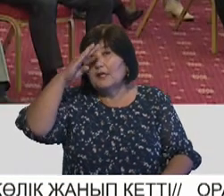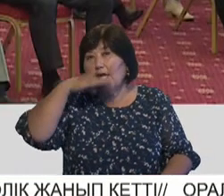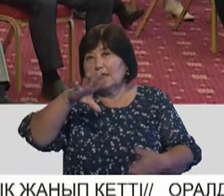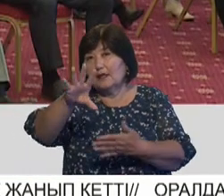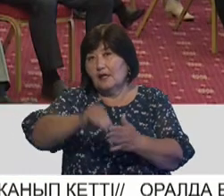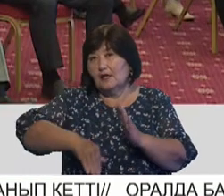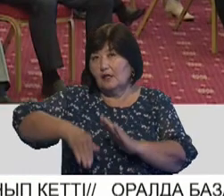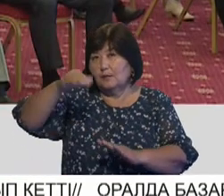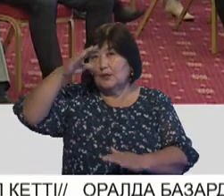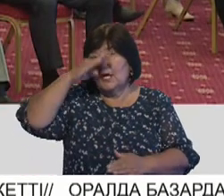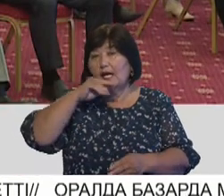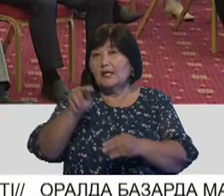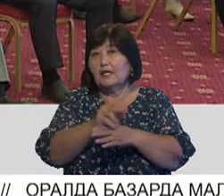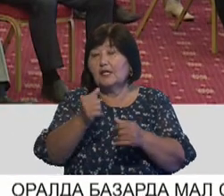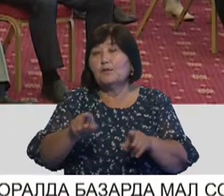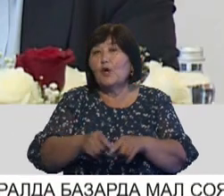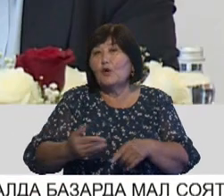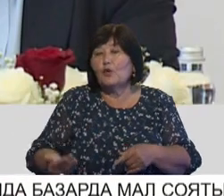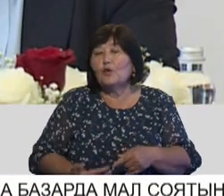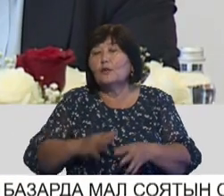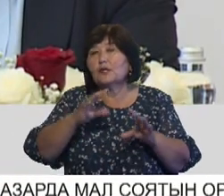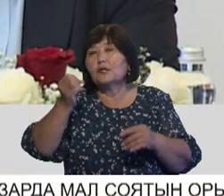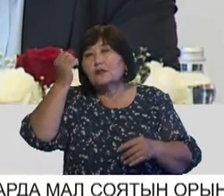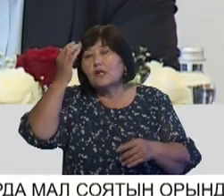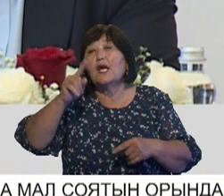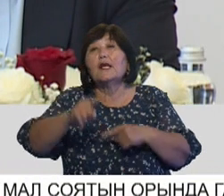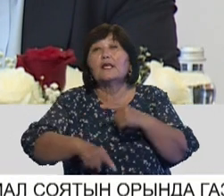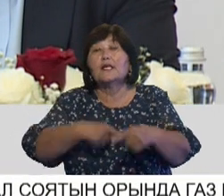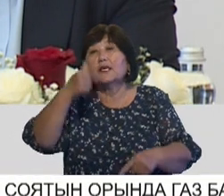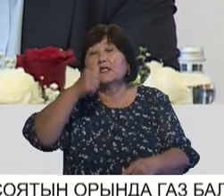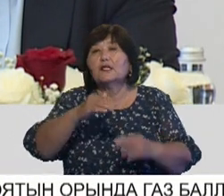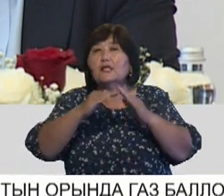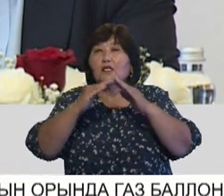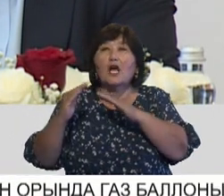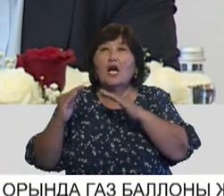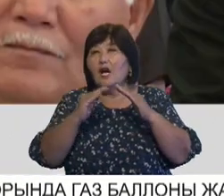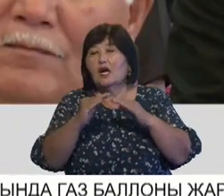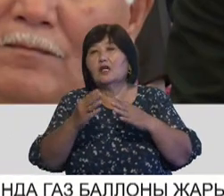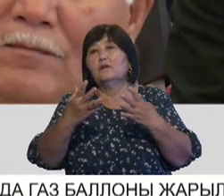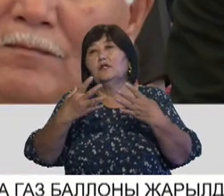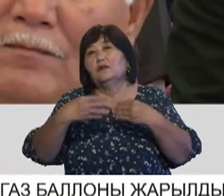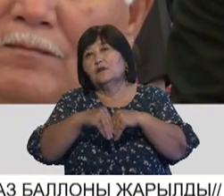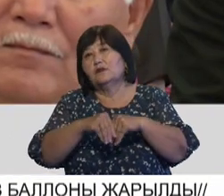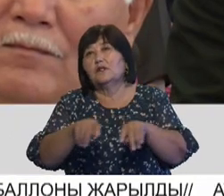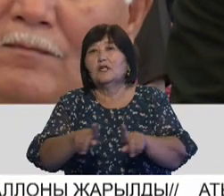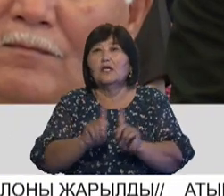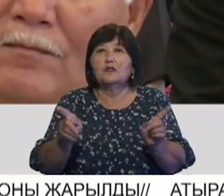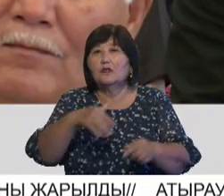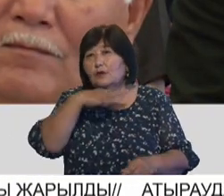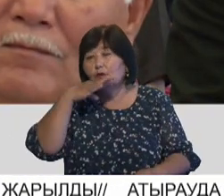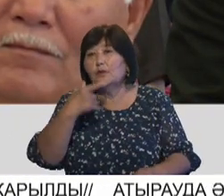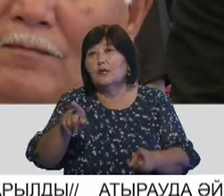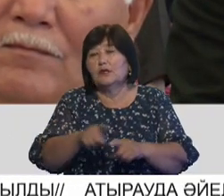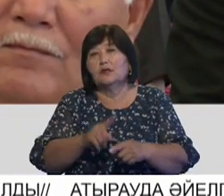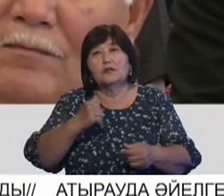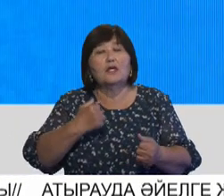бой түзейді. Әке тәлімін алған адам өмірлік азық жинайды. Бірақ кейінгі жылдары шаңырағы шайқалып, шаттығы ортайған отбасылар көбейді. Жарына